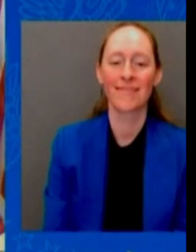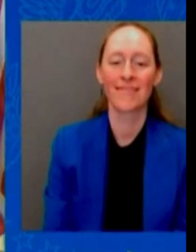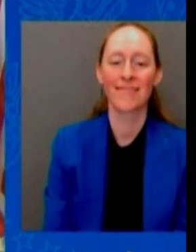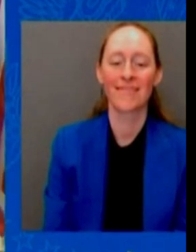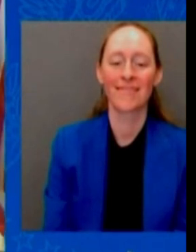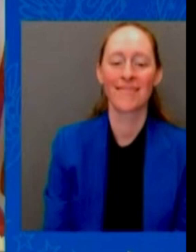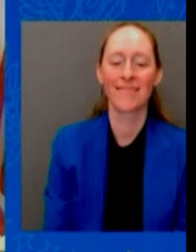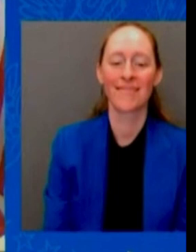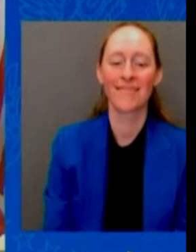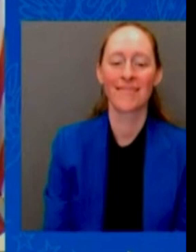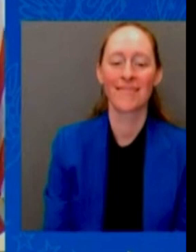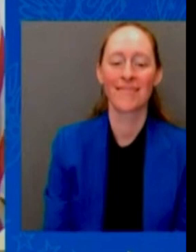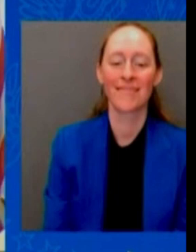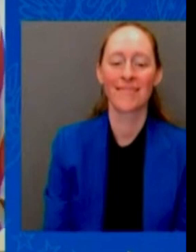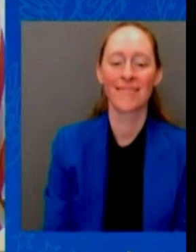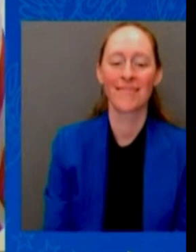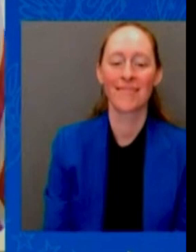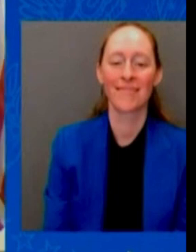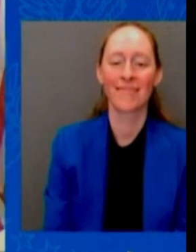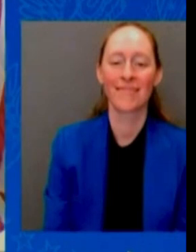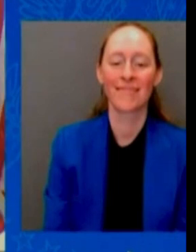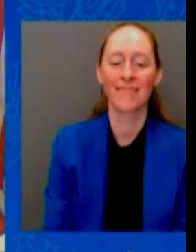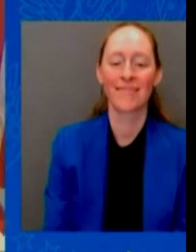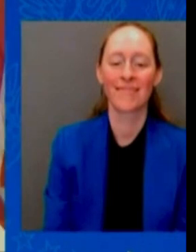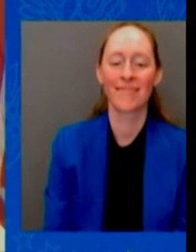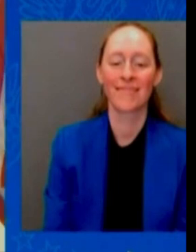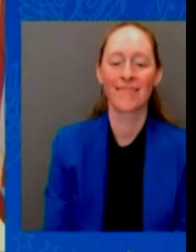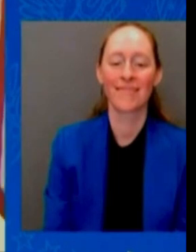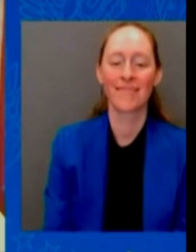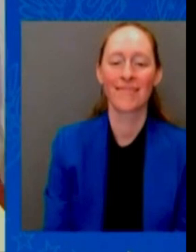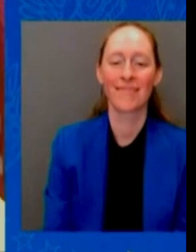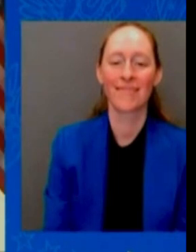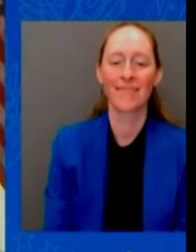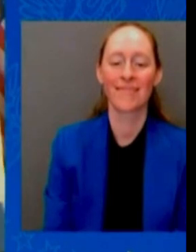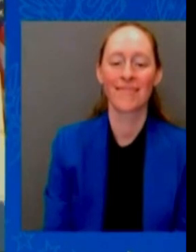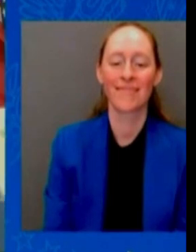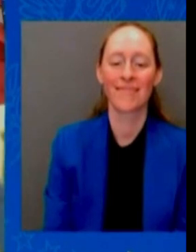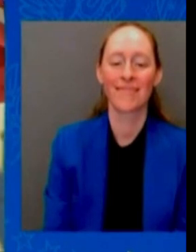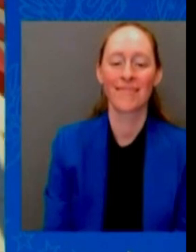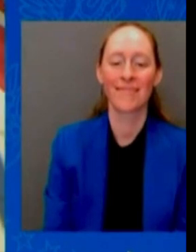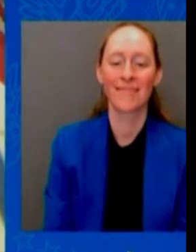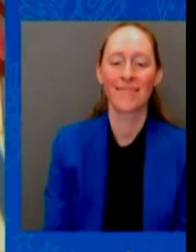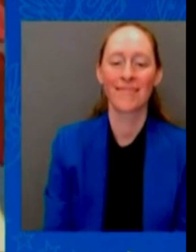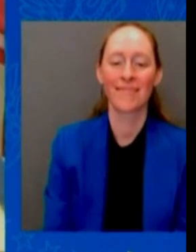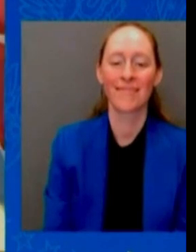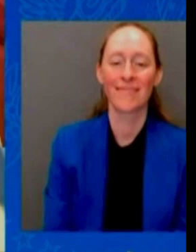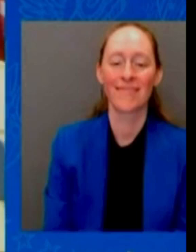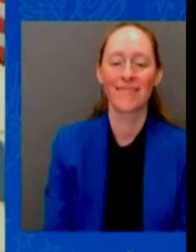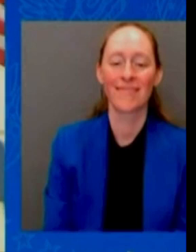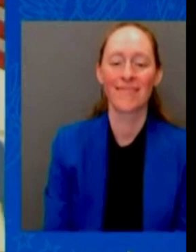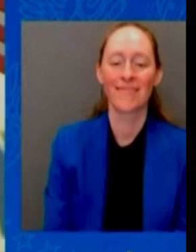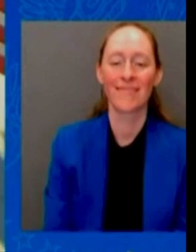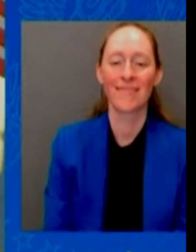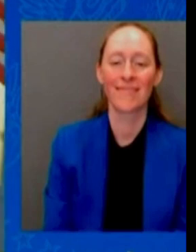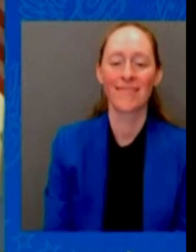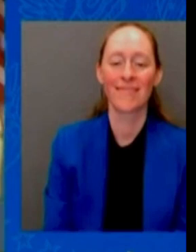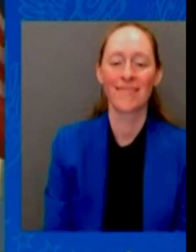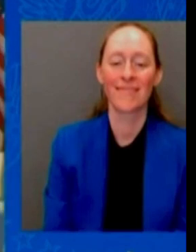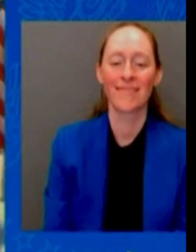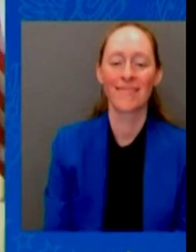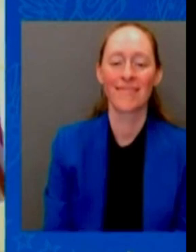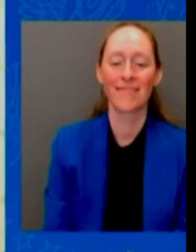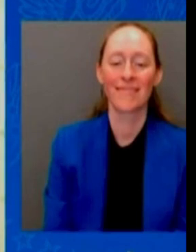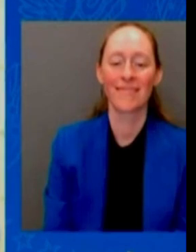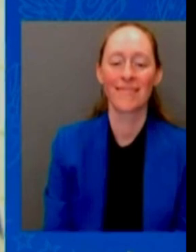je me réjouis de passer une merveilleuse journée ensemble. Que Dieu bénisse nos deux nations et que Dieu protège nos troupes.